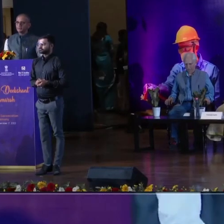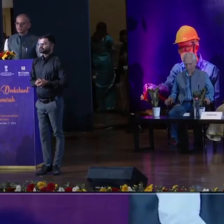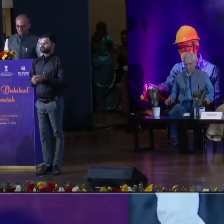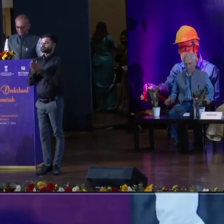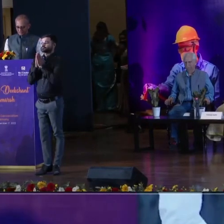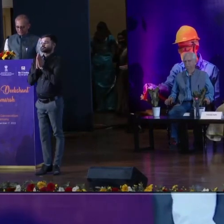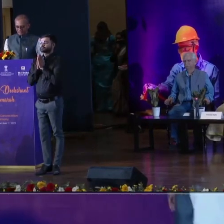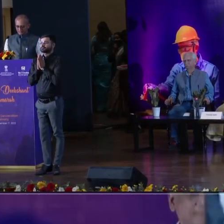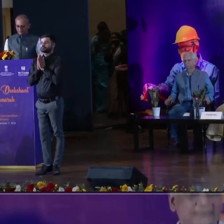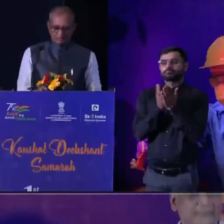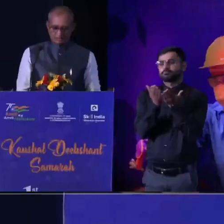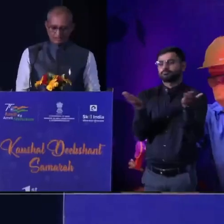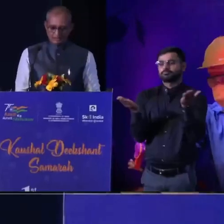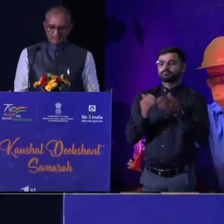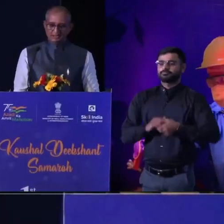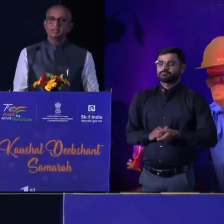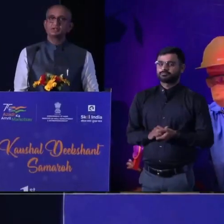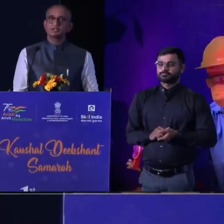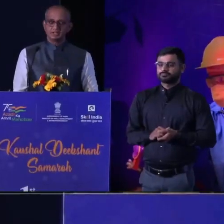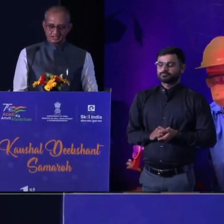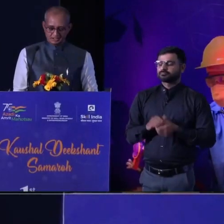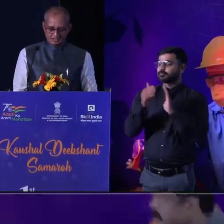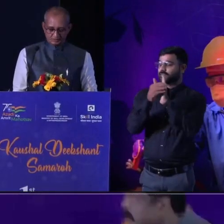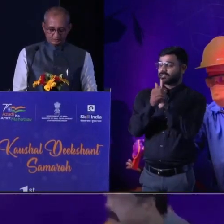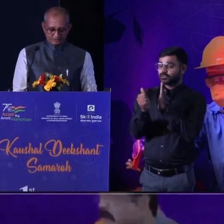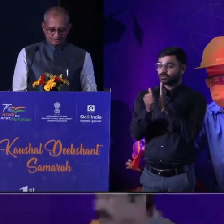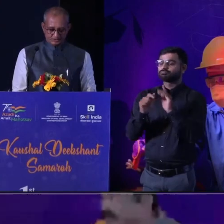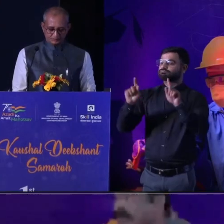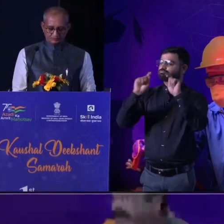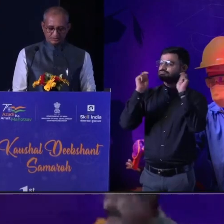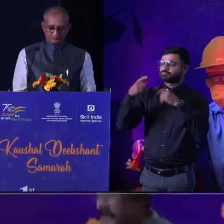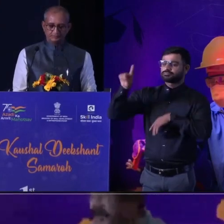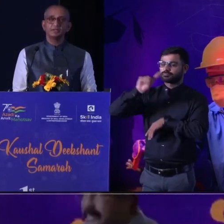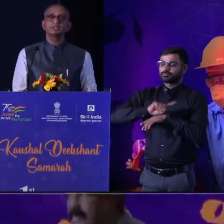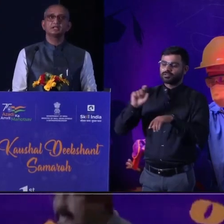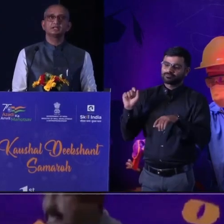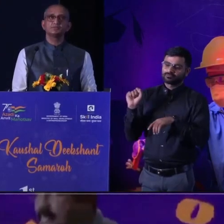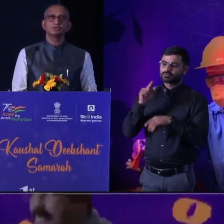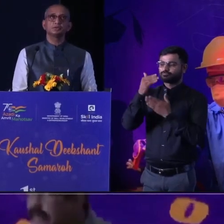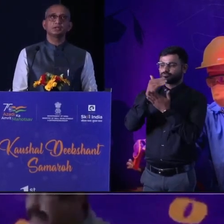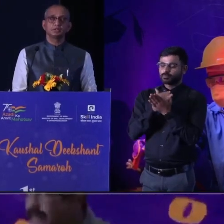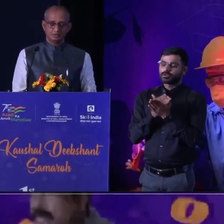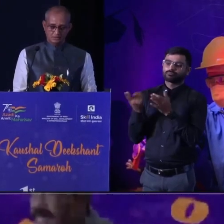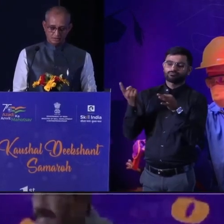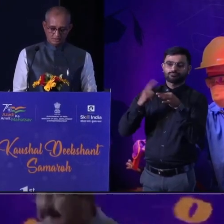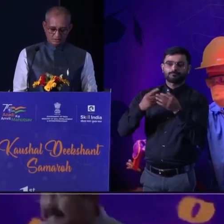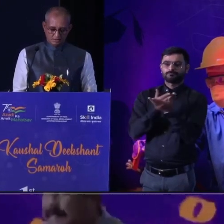आप सभी को सादर नमस्कार। इस कौशल दीक्षांत समारोह पर सर्वप्रथम इस कार्यक्रम से